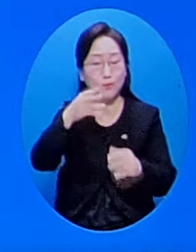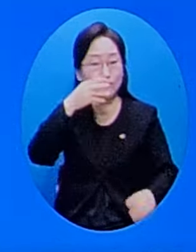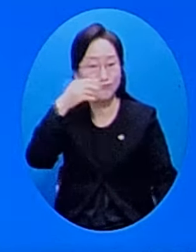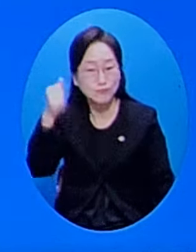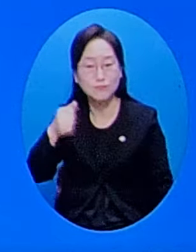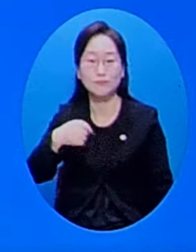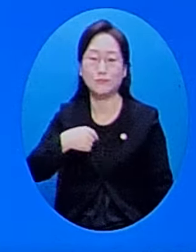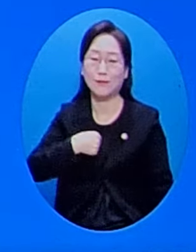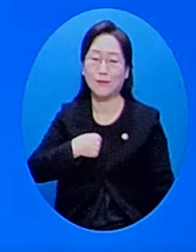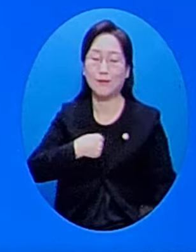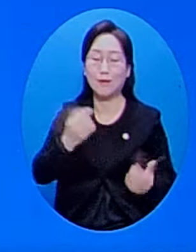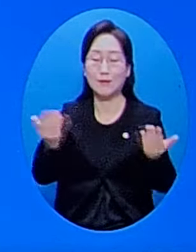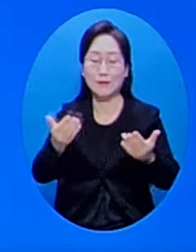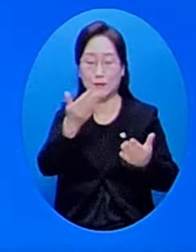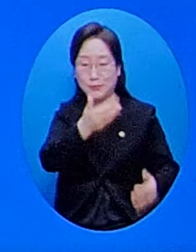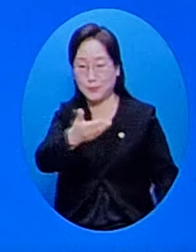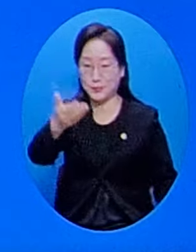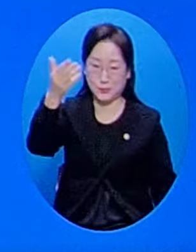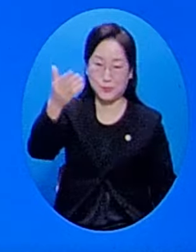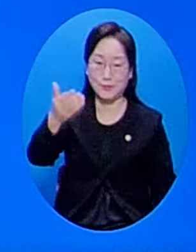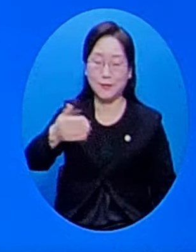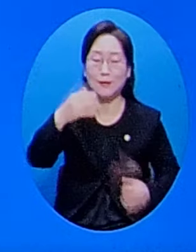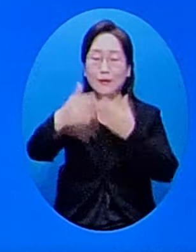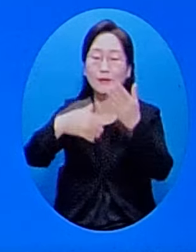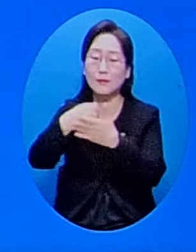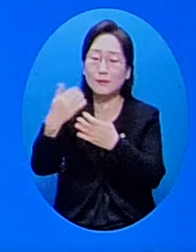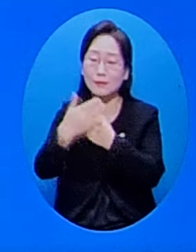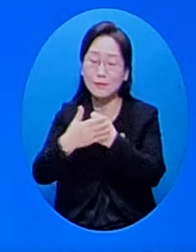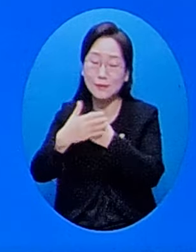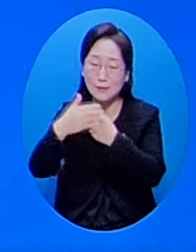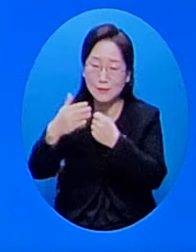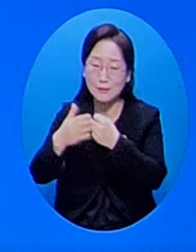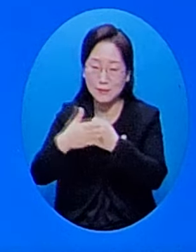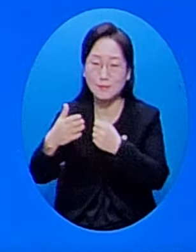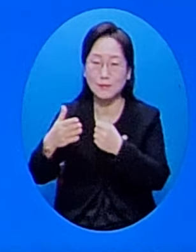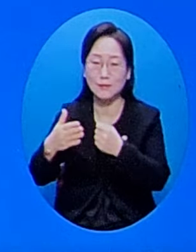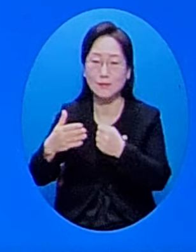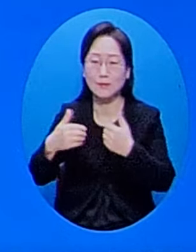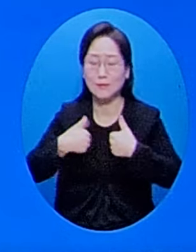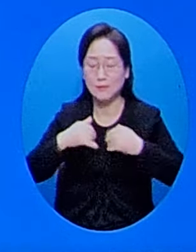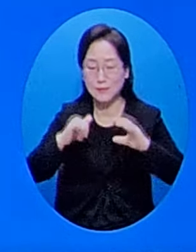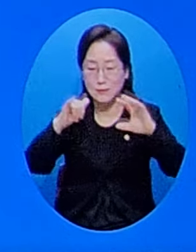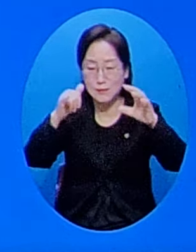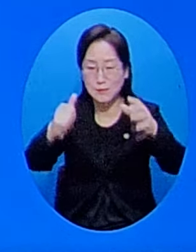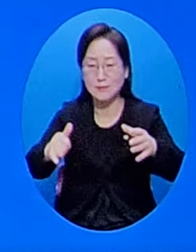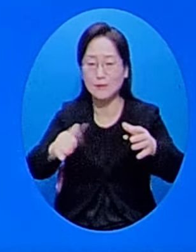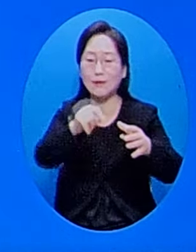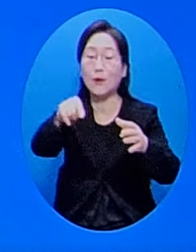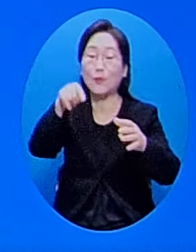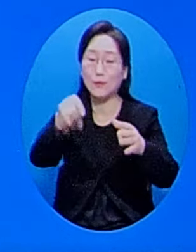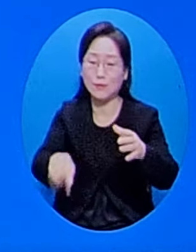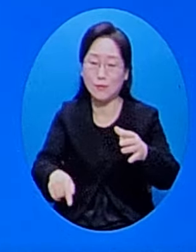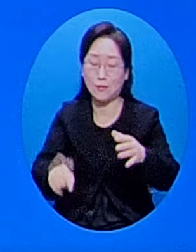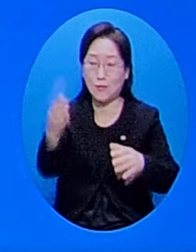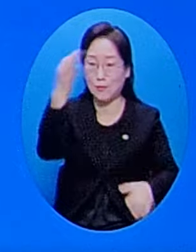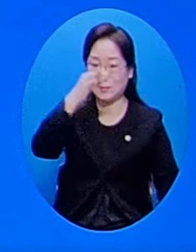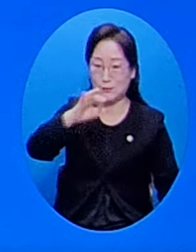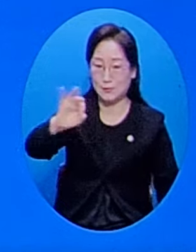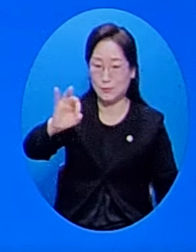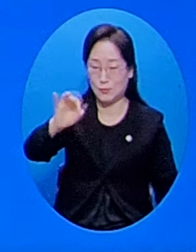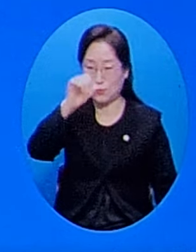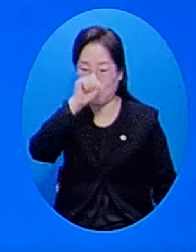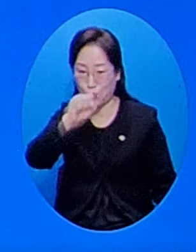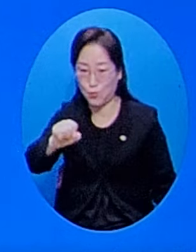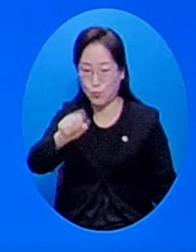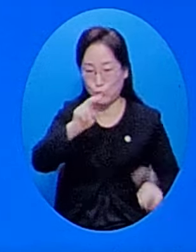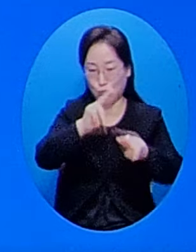내가 직장에서 승진하게 되었고, 하나님의 은혜로 내가 세상에서 이렇게 인정받고 좋은 자리에